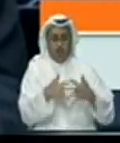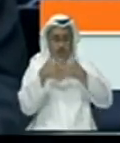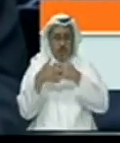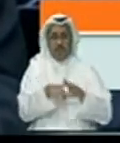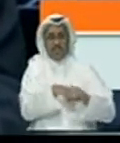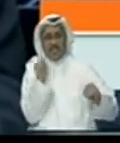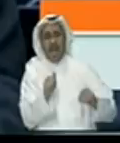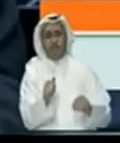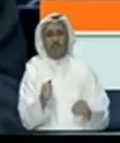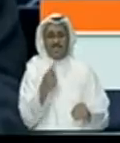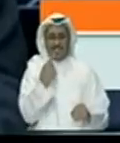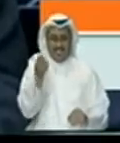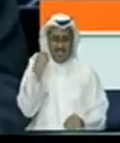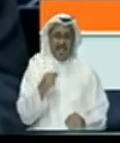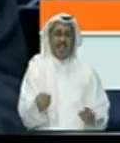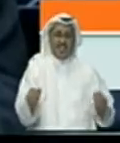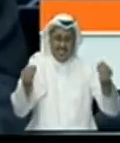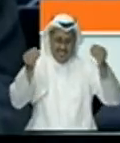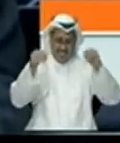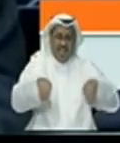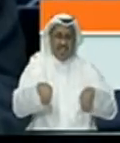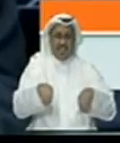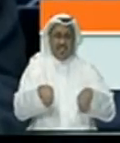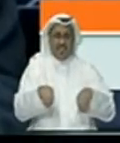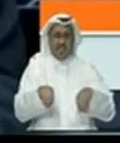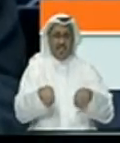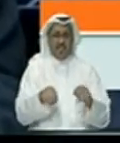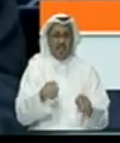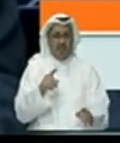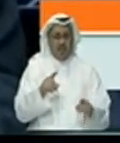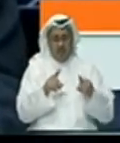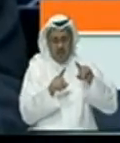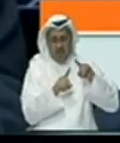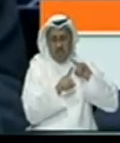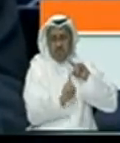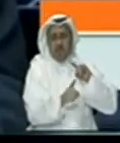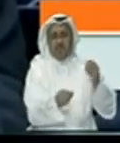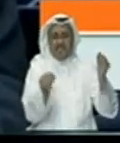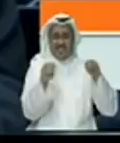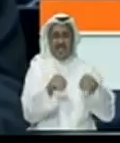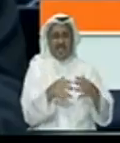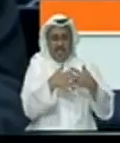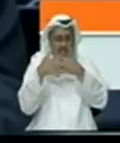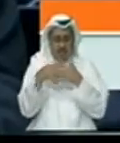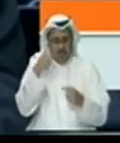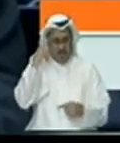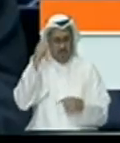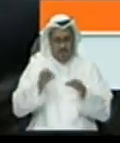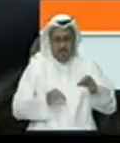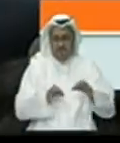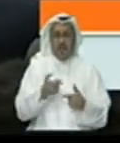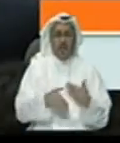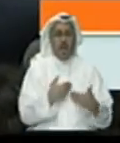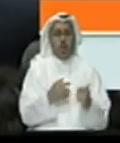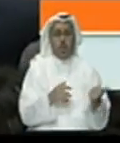المتحدة قبل عام. وفيما يتعلق بالضربة العسكرية التي تدرسها واشنطن ضد إيران،